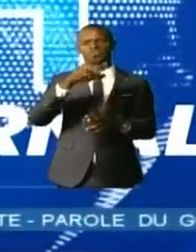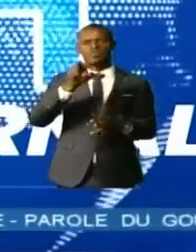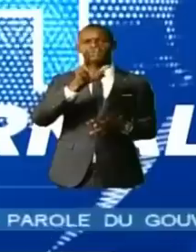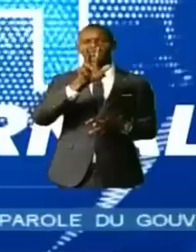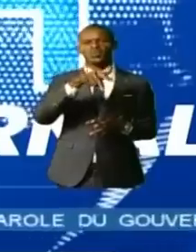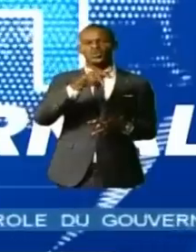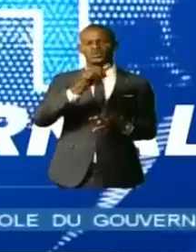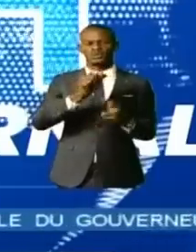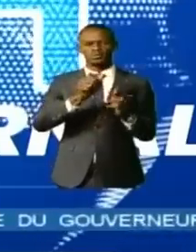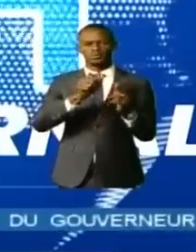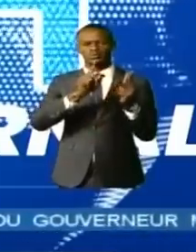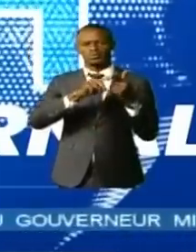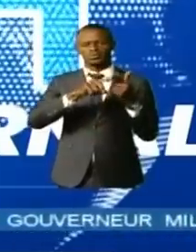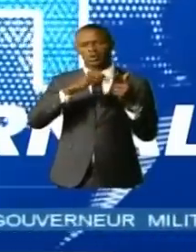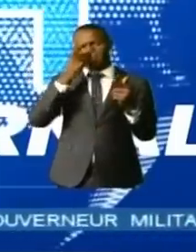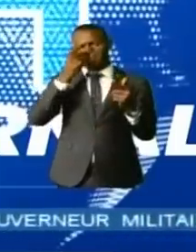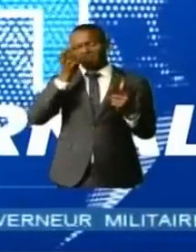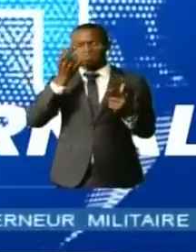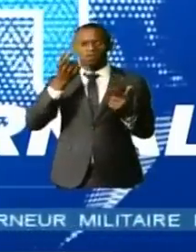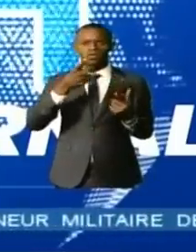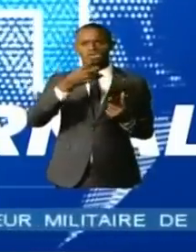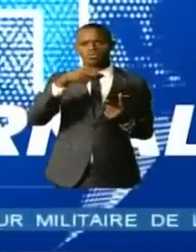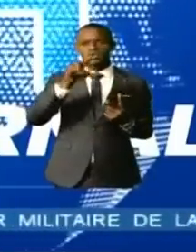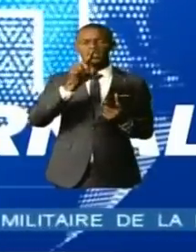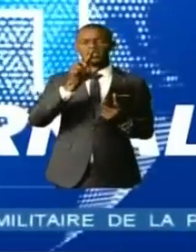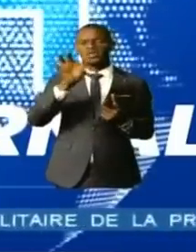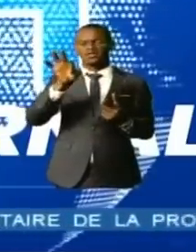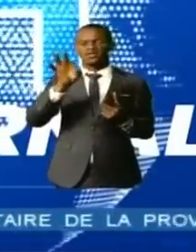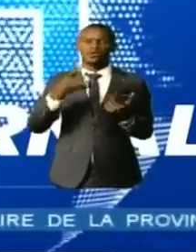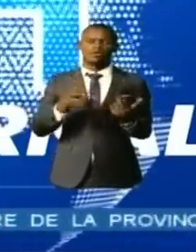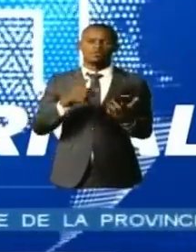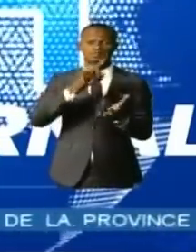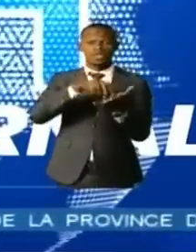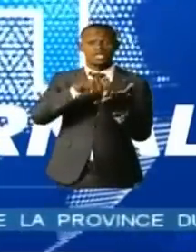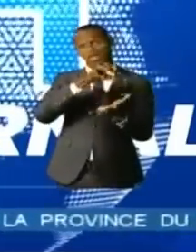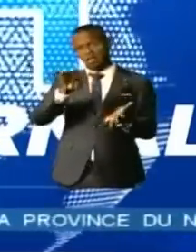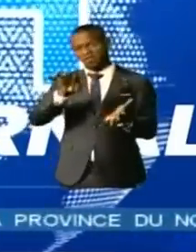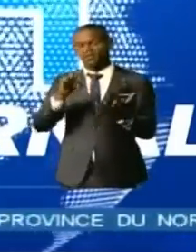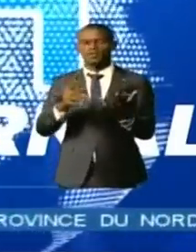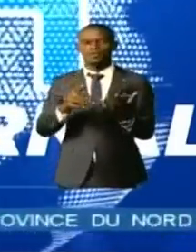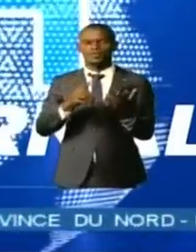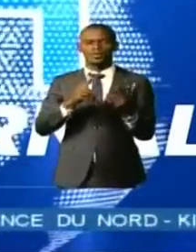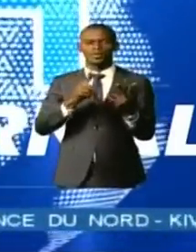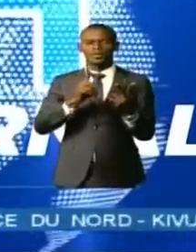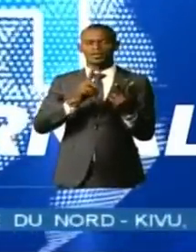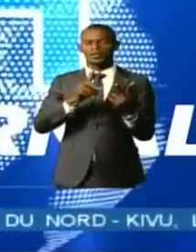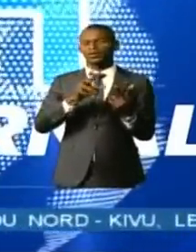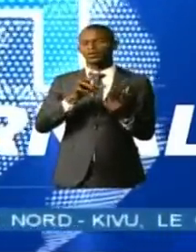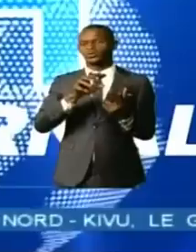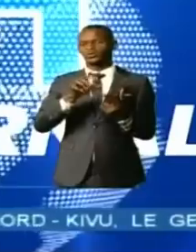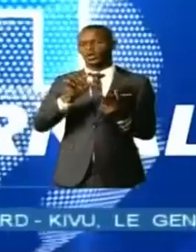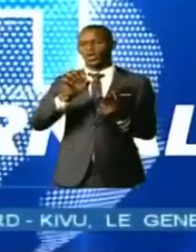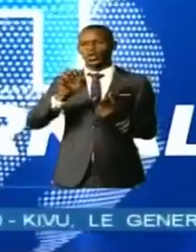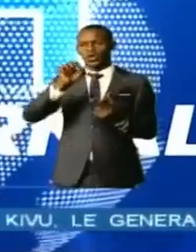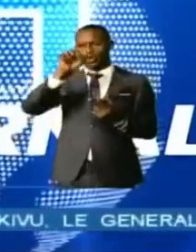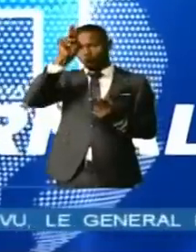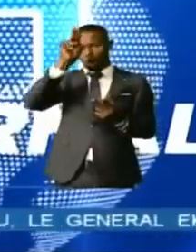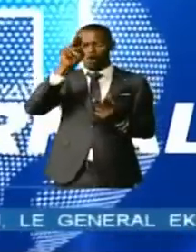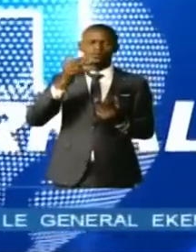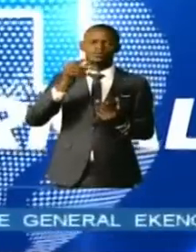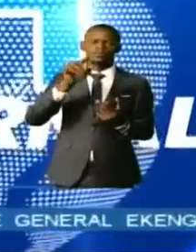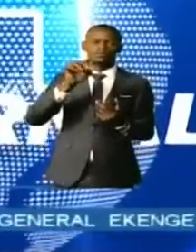et pétrole 1950 francs congolais, zone nord 2800 francs congolais, essence, gazole